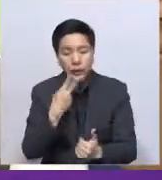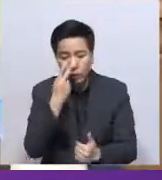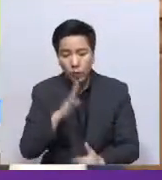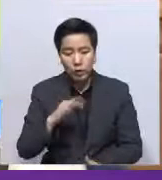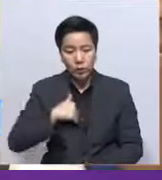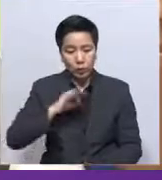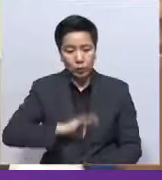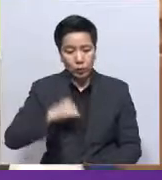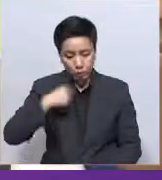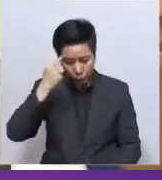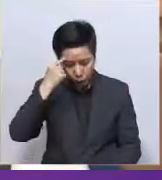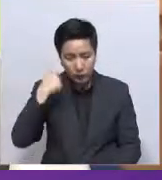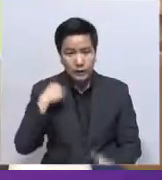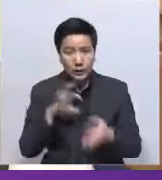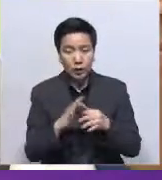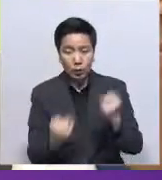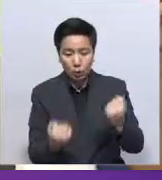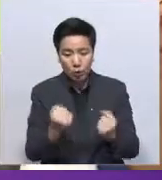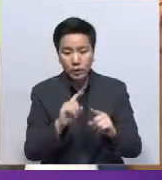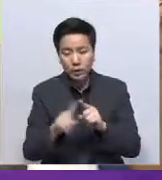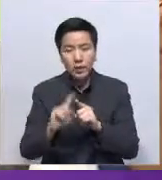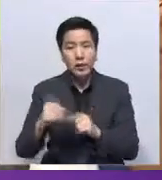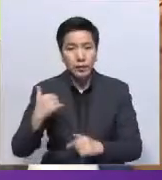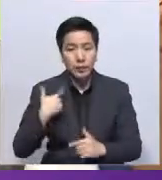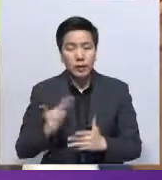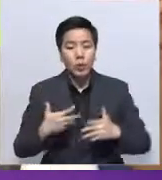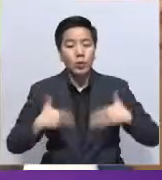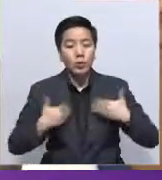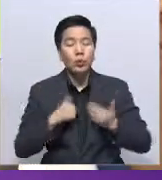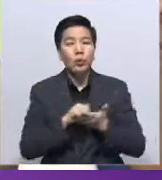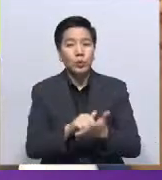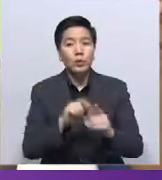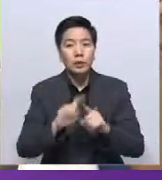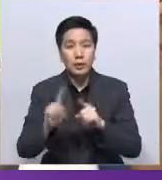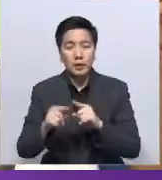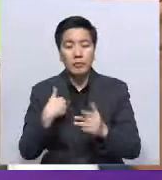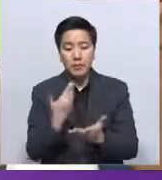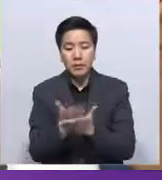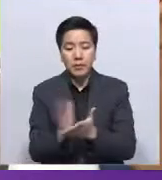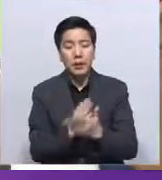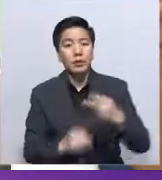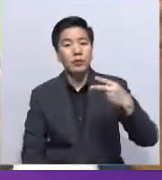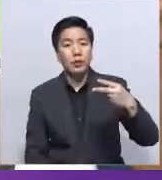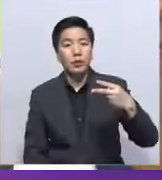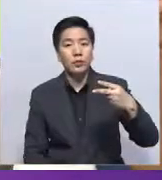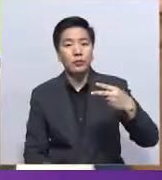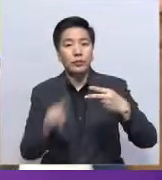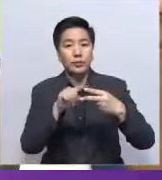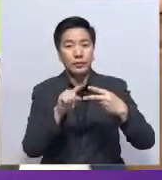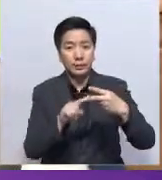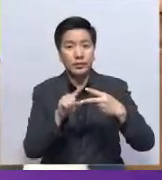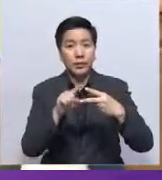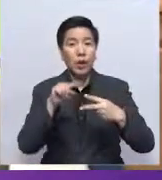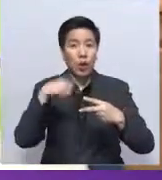นึกนะและมีสติในการใช้รถใช้ถนนส่วนเรื่องการอำนวยสะดวกเนี่ยเราคิดว่าเราจะแบ่งเป็น2เฟสคือในเฟสที่ก่